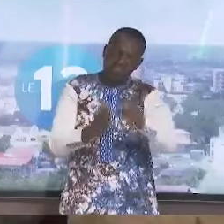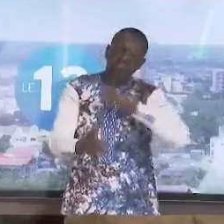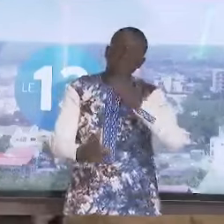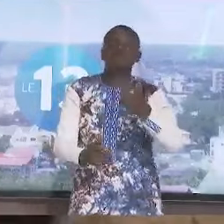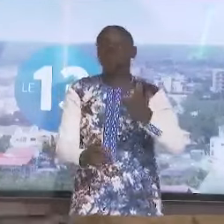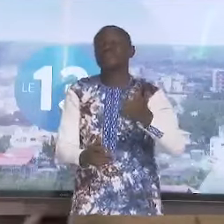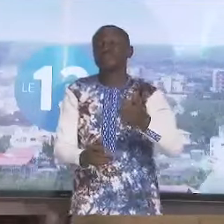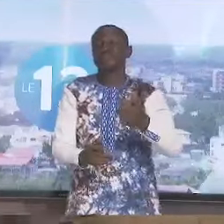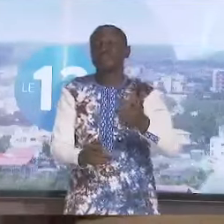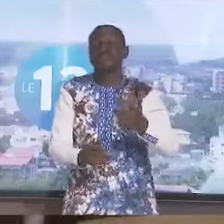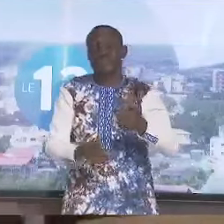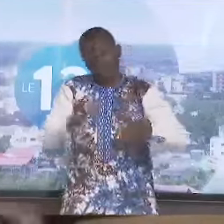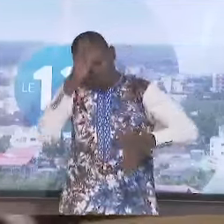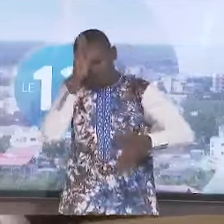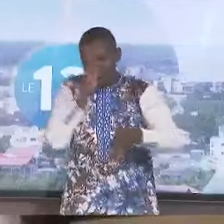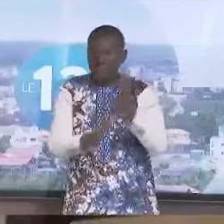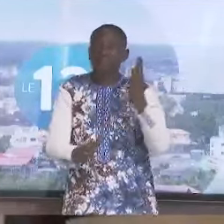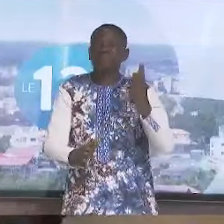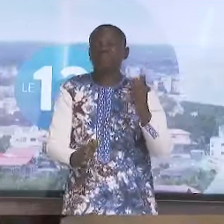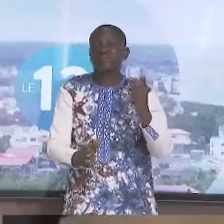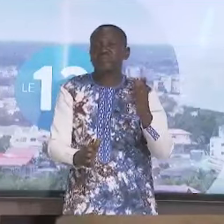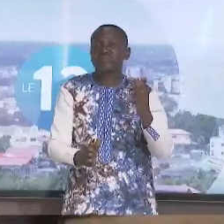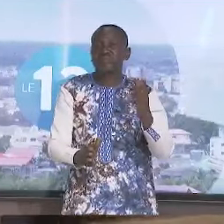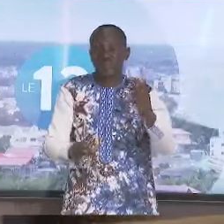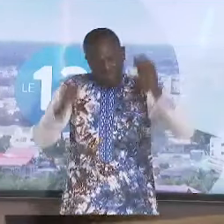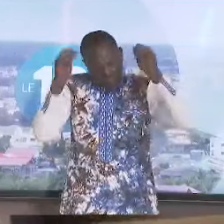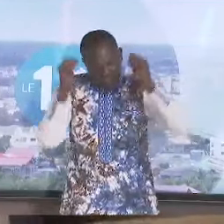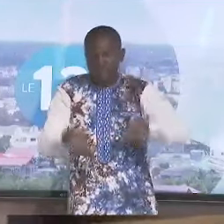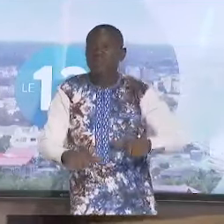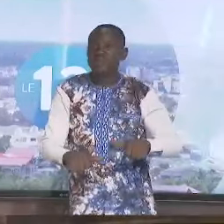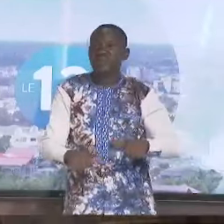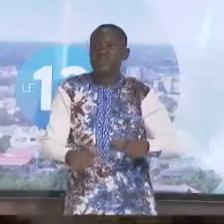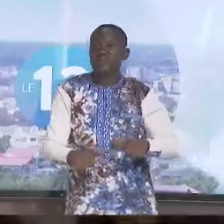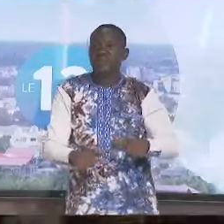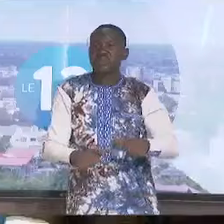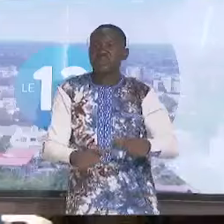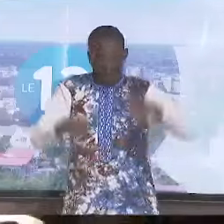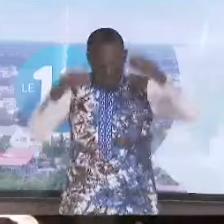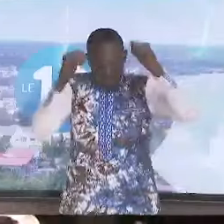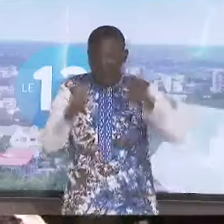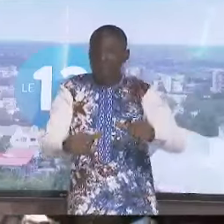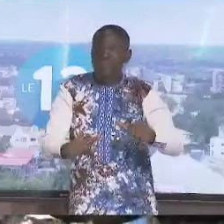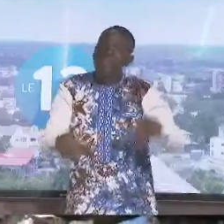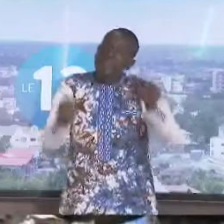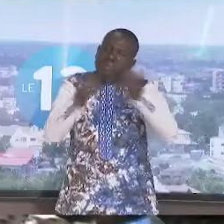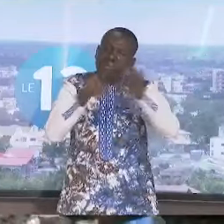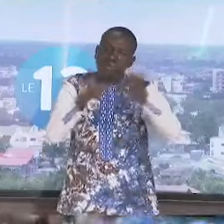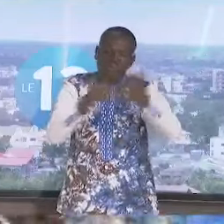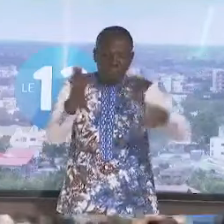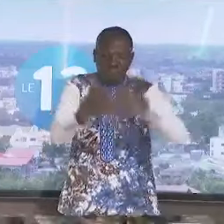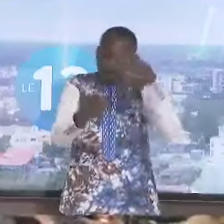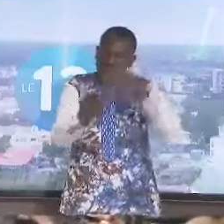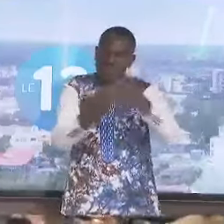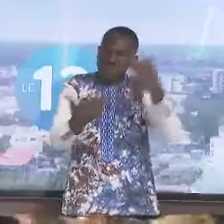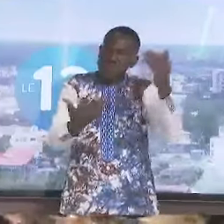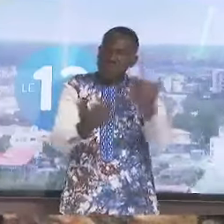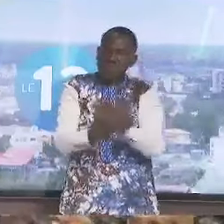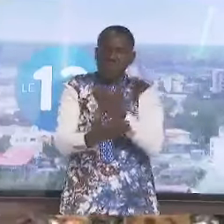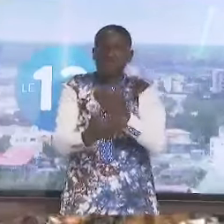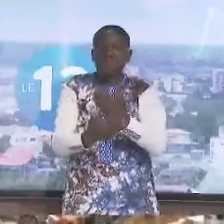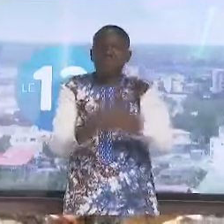si tu veux, il faut partir, si tu ne veux pas, il faut l'été. Mais nous, on n'aime pas bouger. Même son de cloche au centre de collecte de tri de